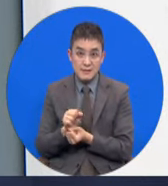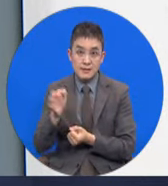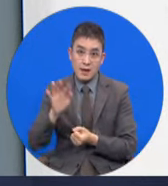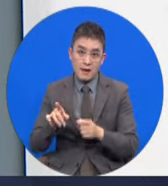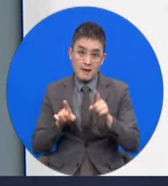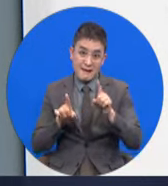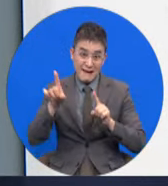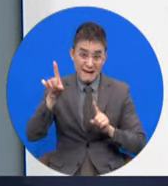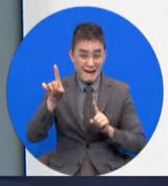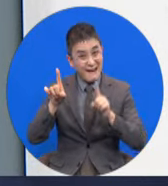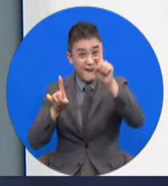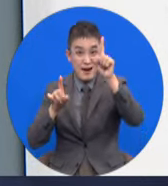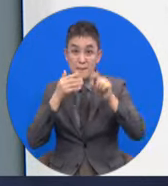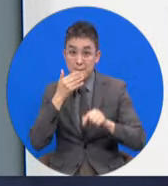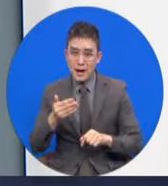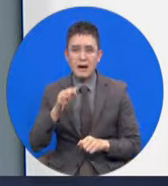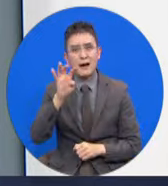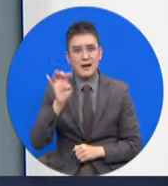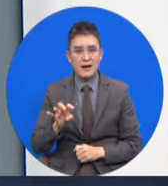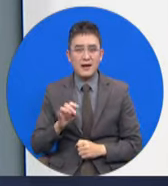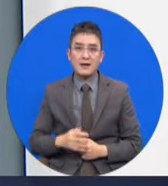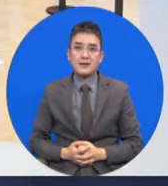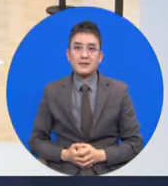것인가는 굉장히 미지수입니다. 그런데 결국은